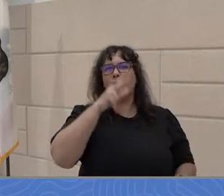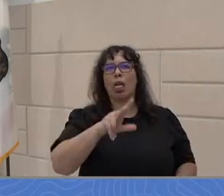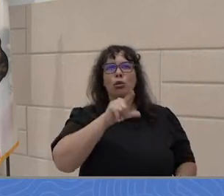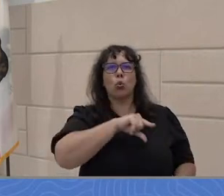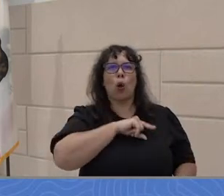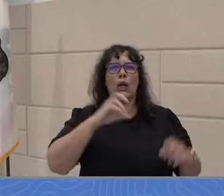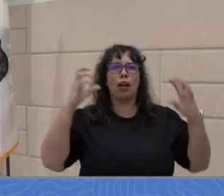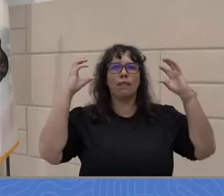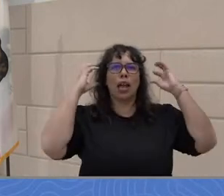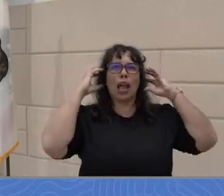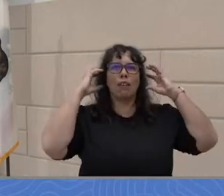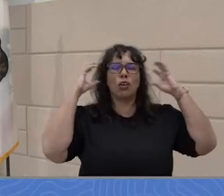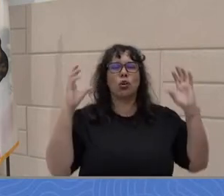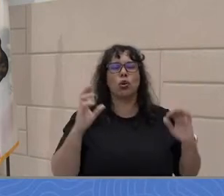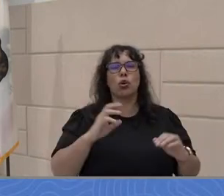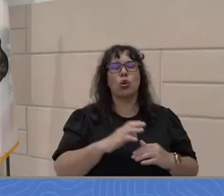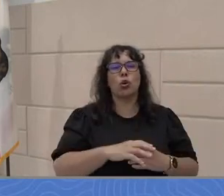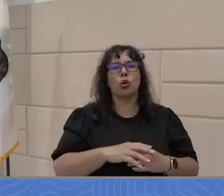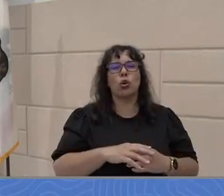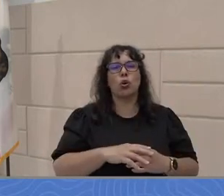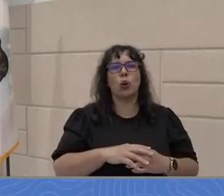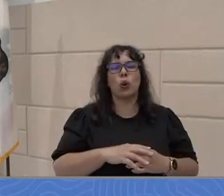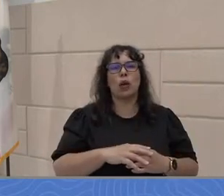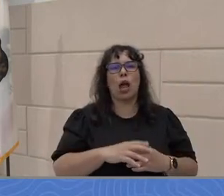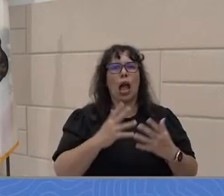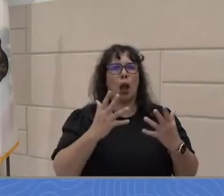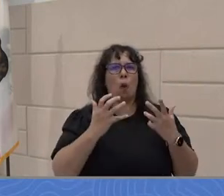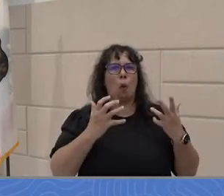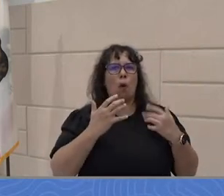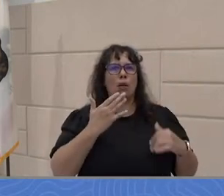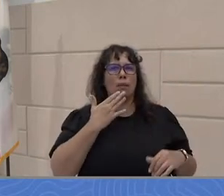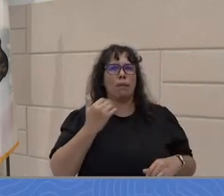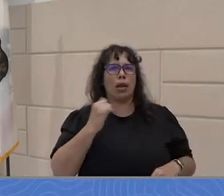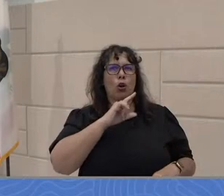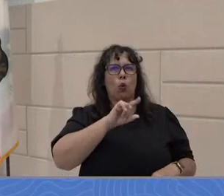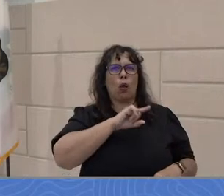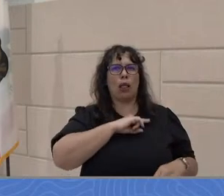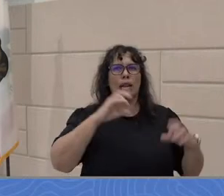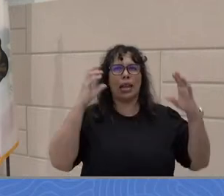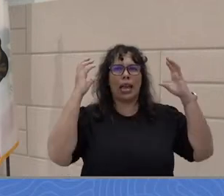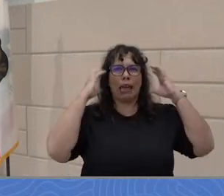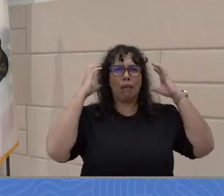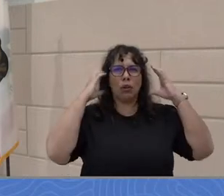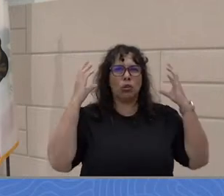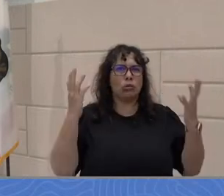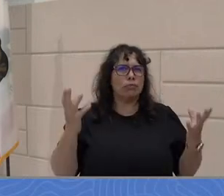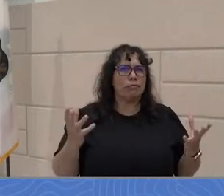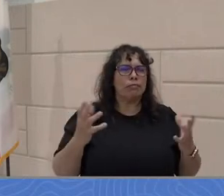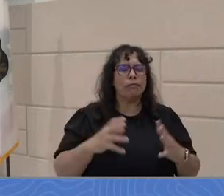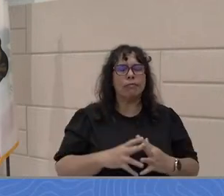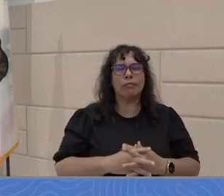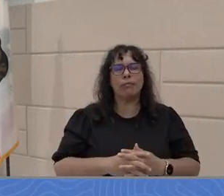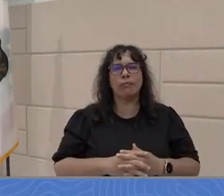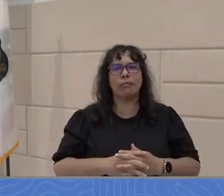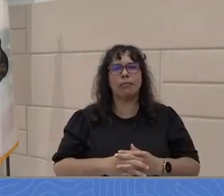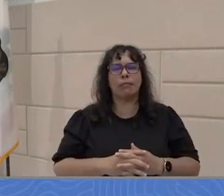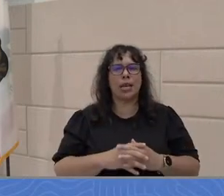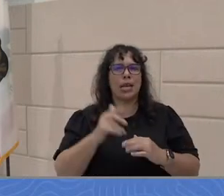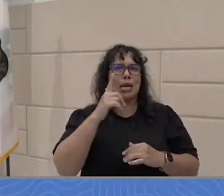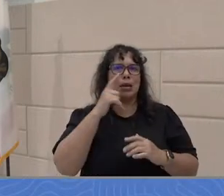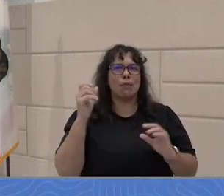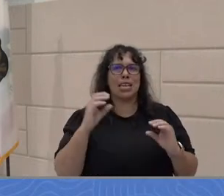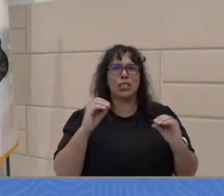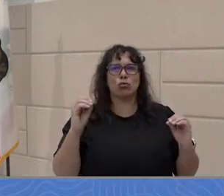ថ្លង់ឈឺត្រចៀកពីព្រោះអីឧបករណ៍ស្ដាប់ពាក់ស្ដាប់នឹងត្រចៀកហ្នឹងវាអត់មានគុណភាពល្អទេហើ